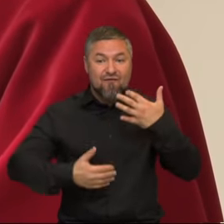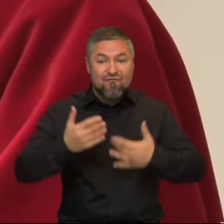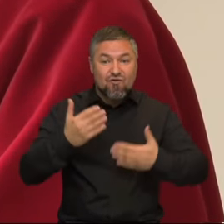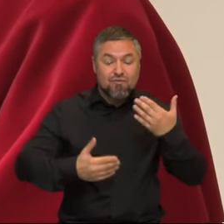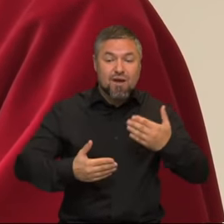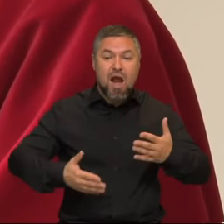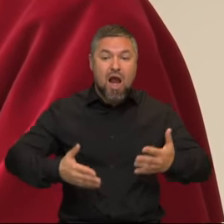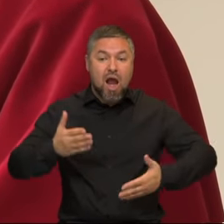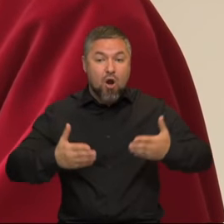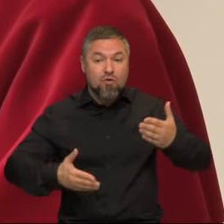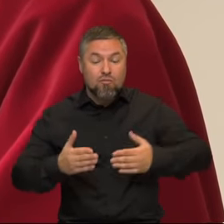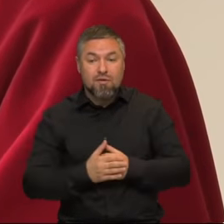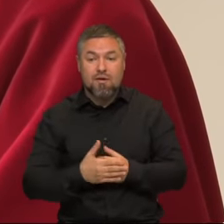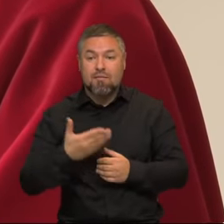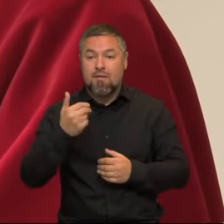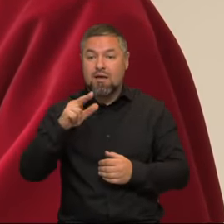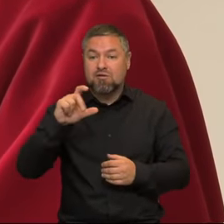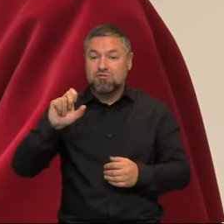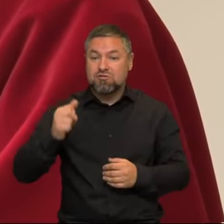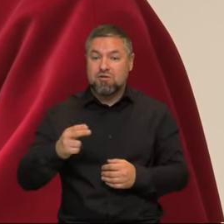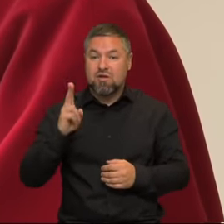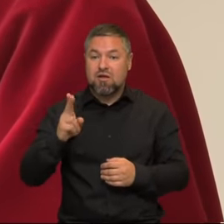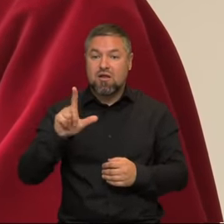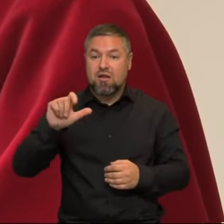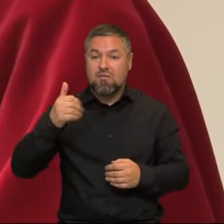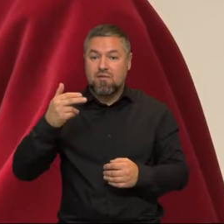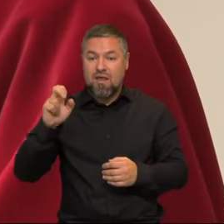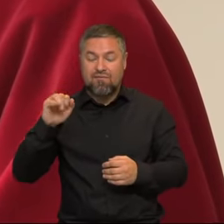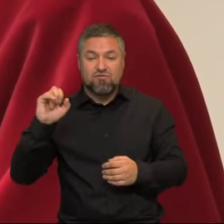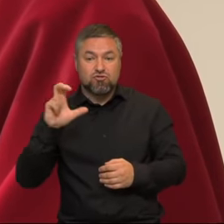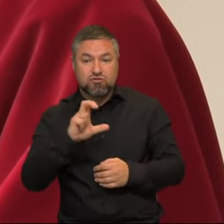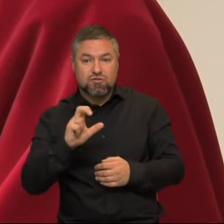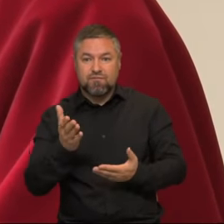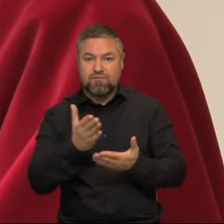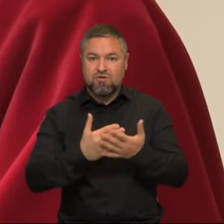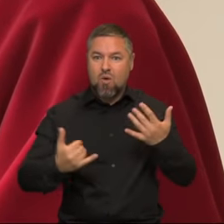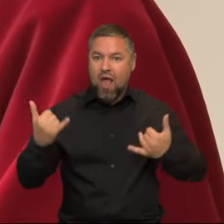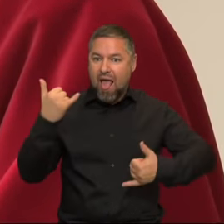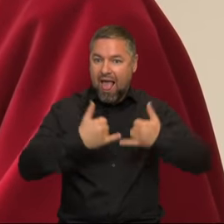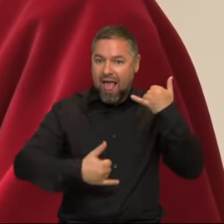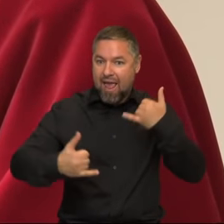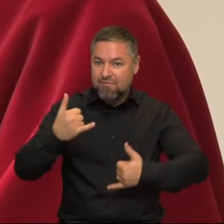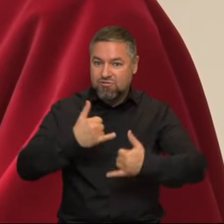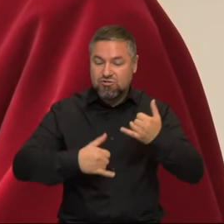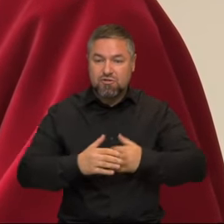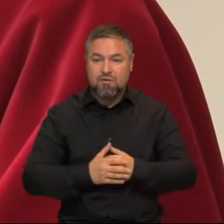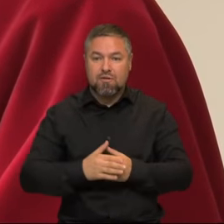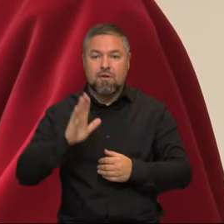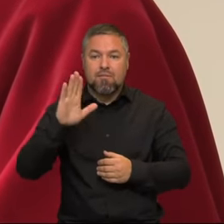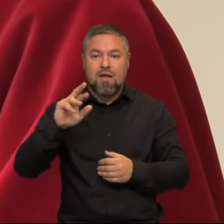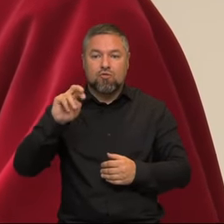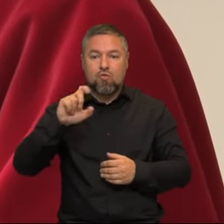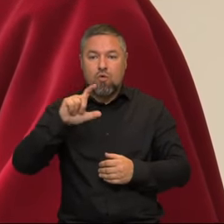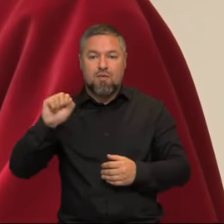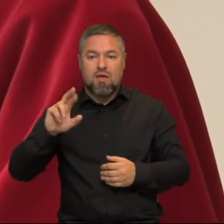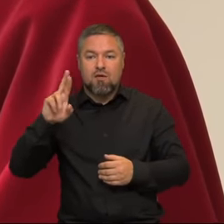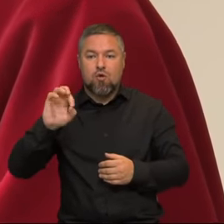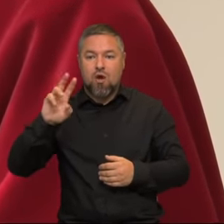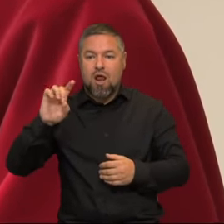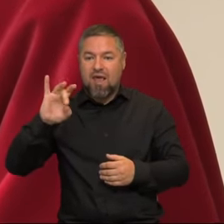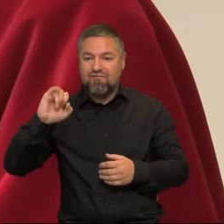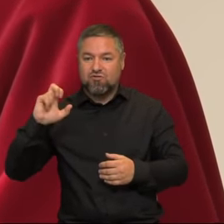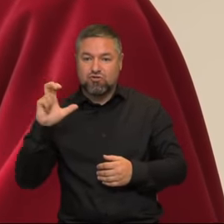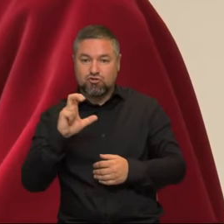i Automatyki Marcin Klimkiewicz, Wydział Chemiczny Bartłomiej Rogalewicz,